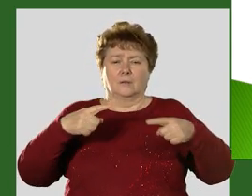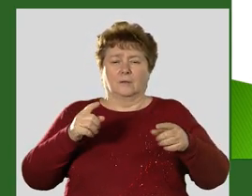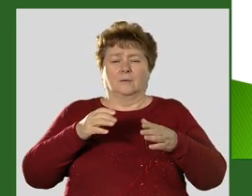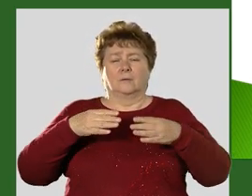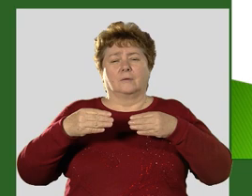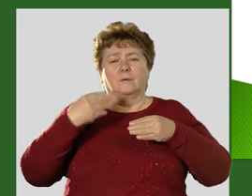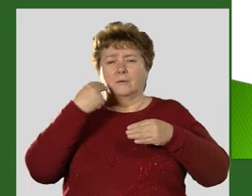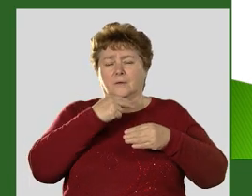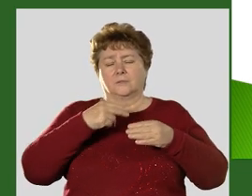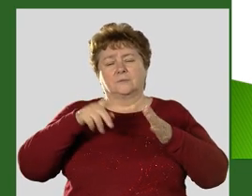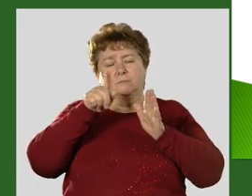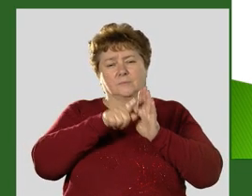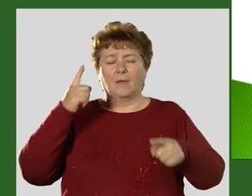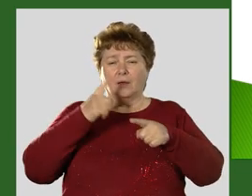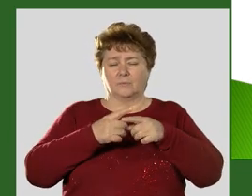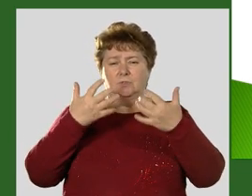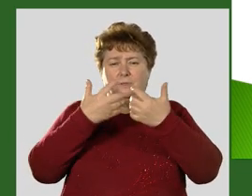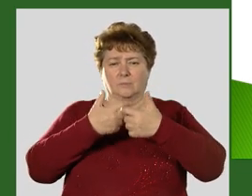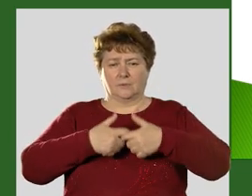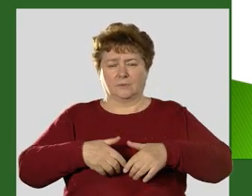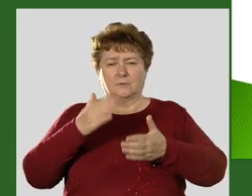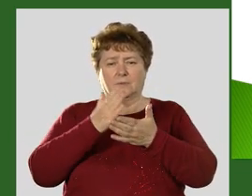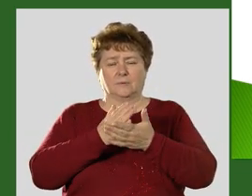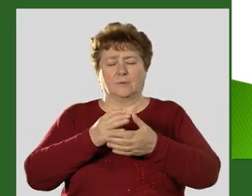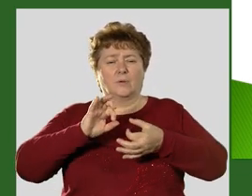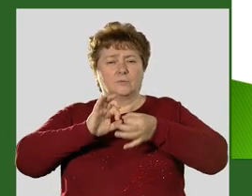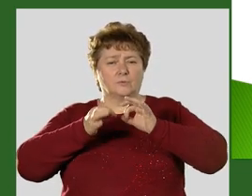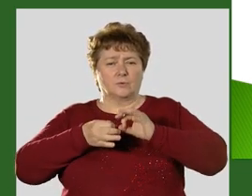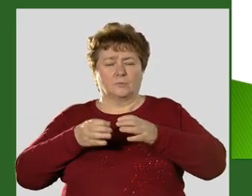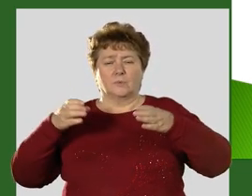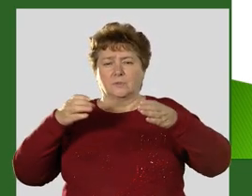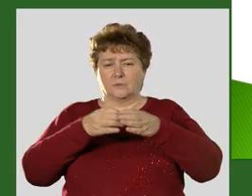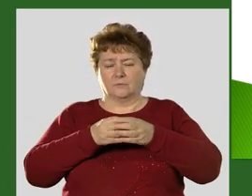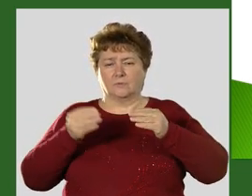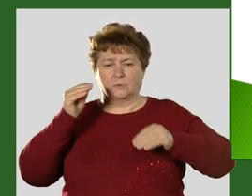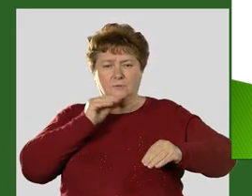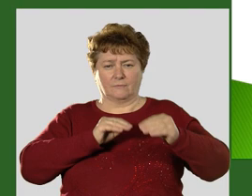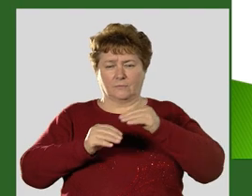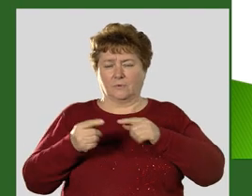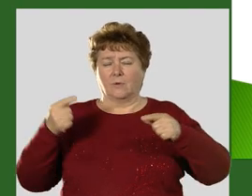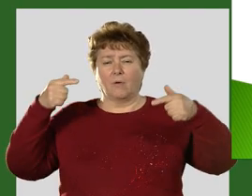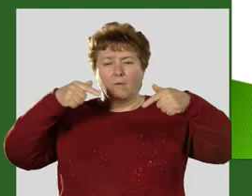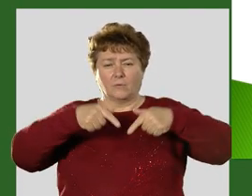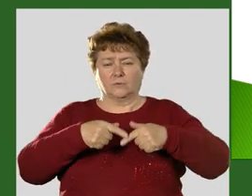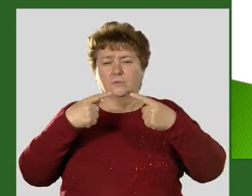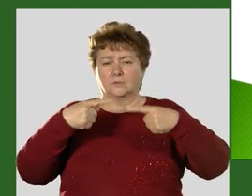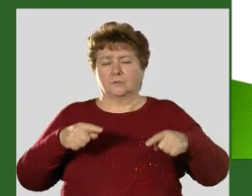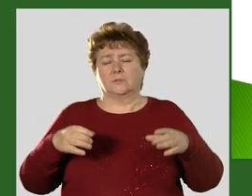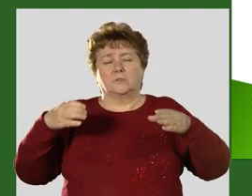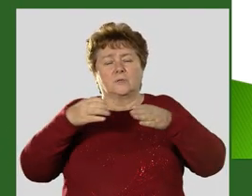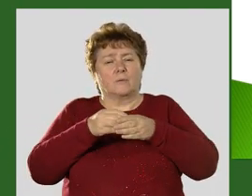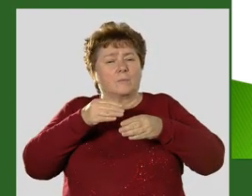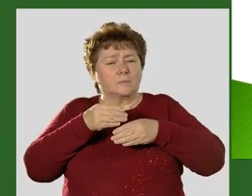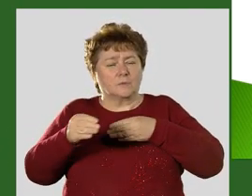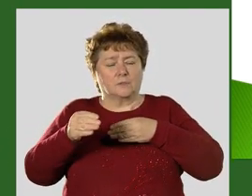прочностью и дешевизной. Химическая промышленность имеет сложный отраслевой состав и включает различные